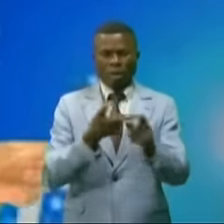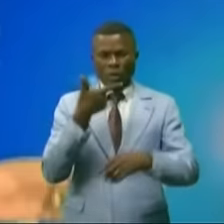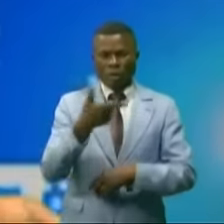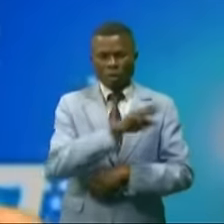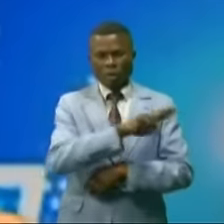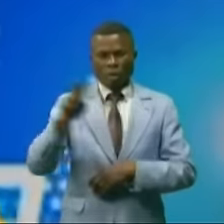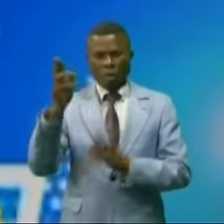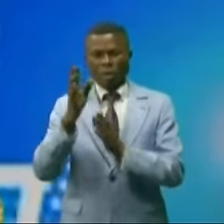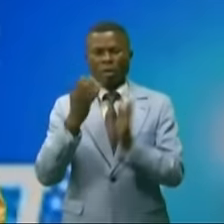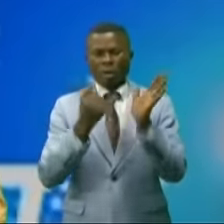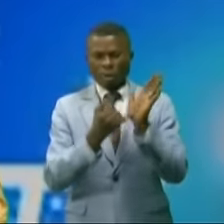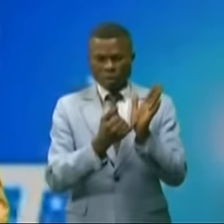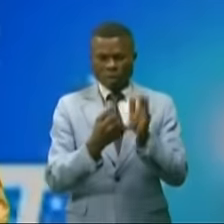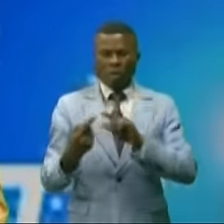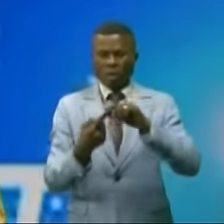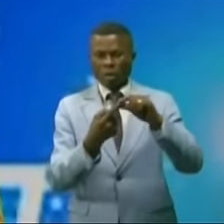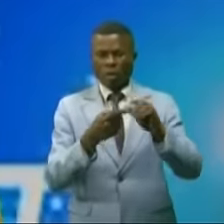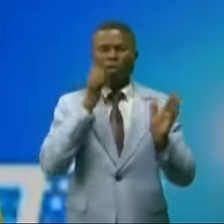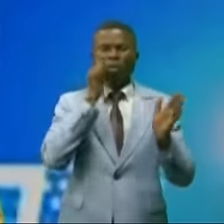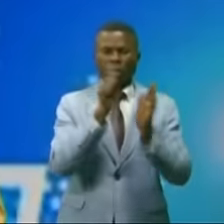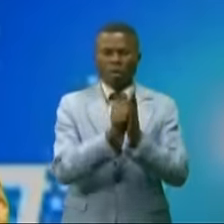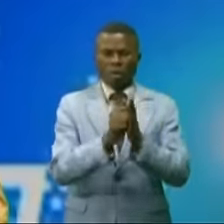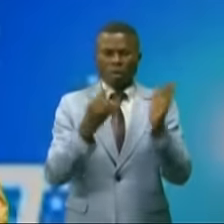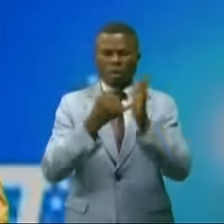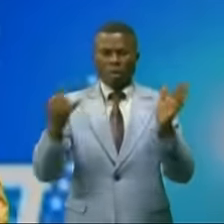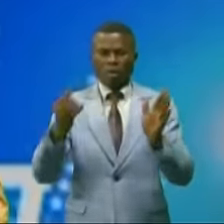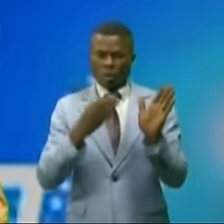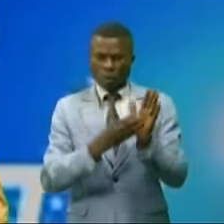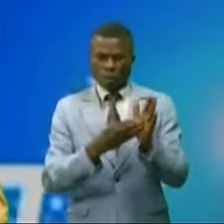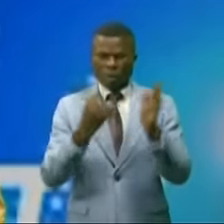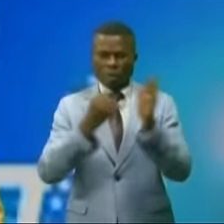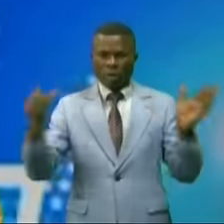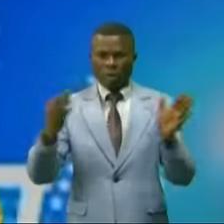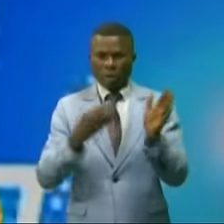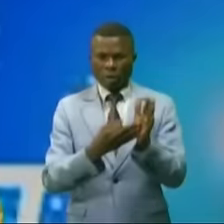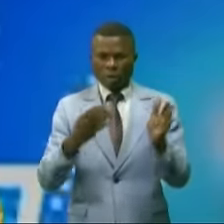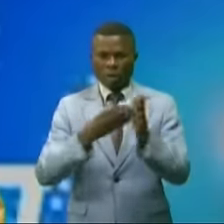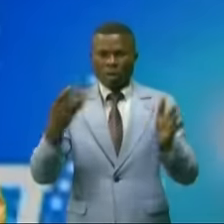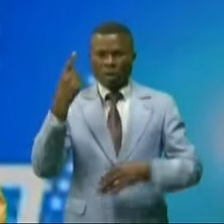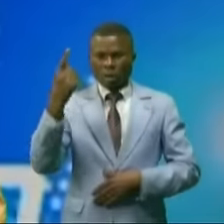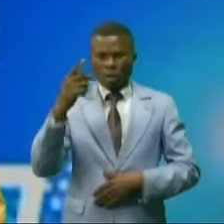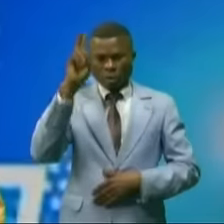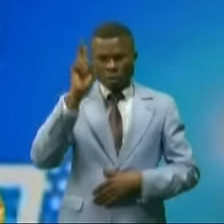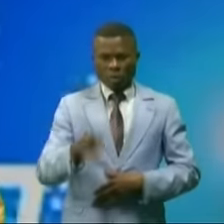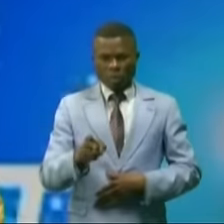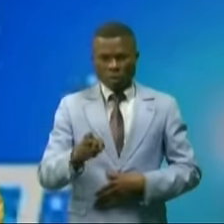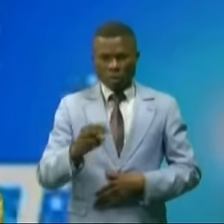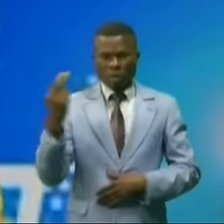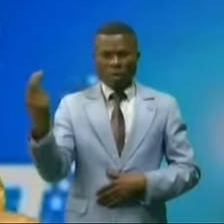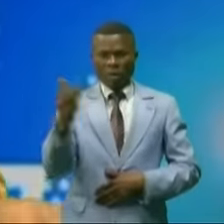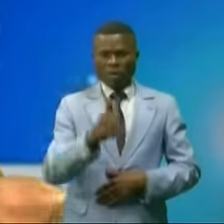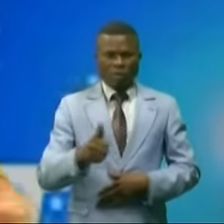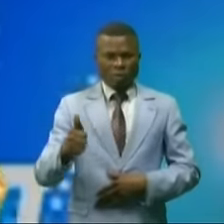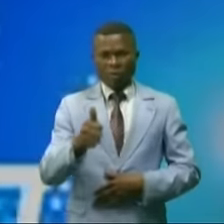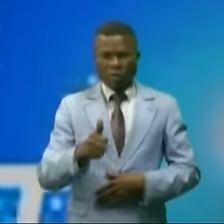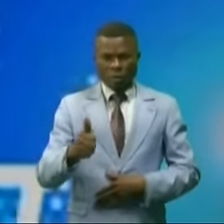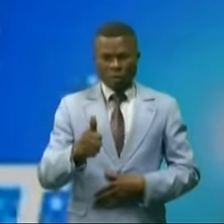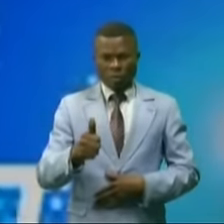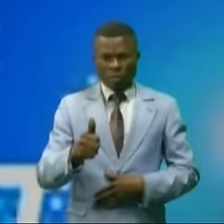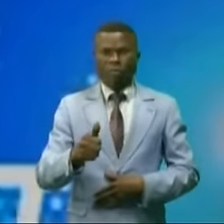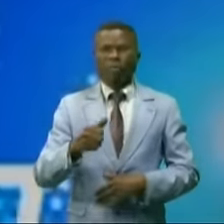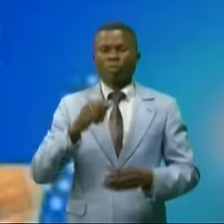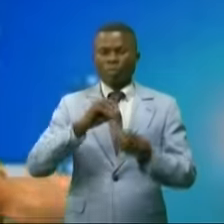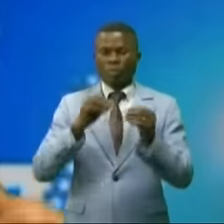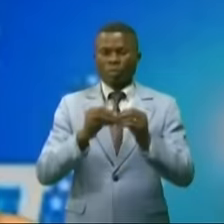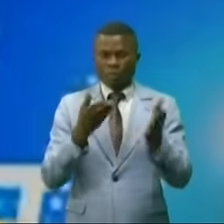2006, spécialement ces articles 69, 79, 81 et 221, vu les